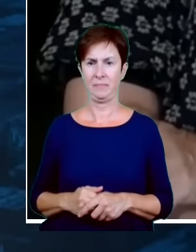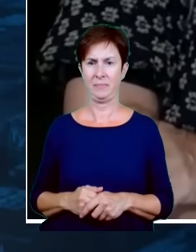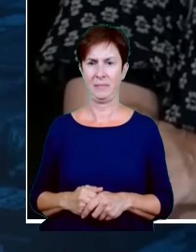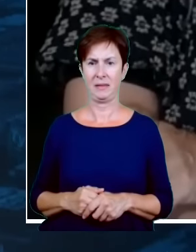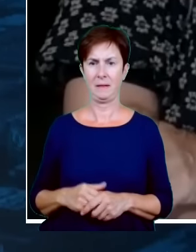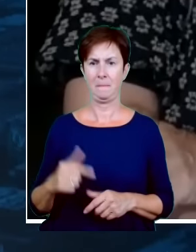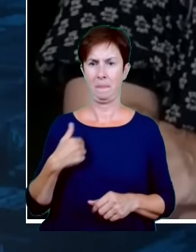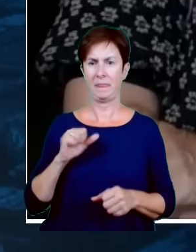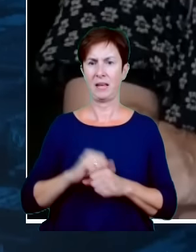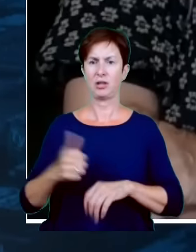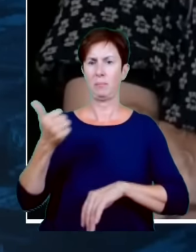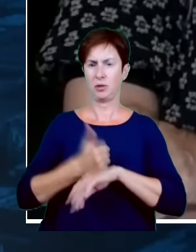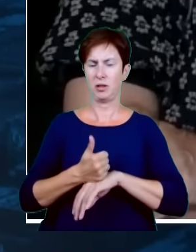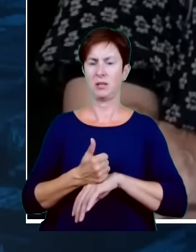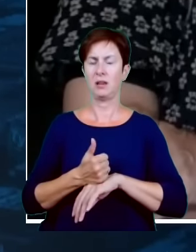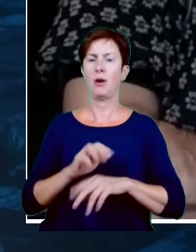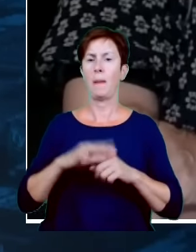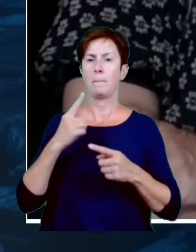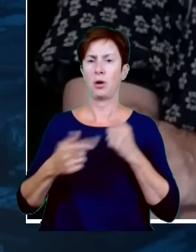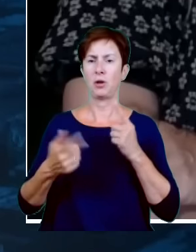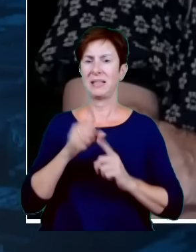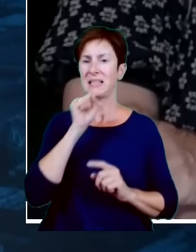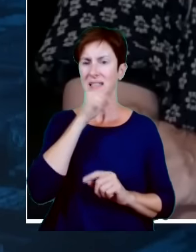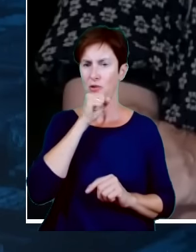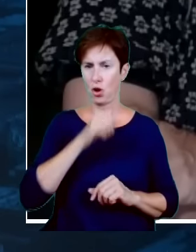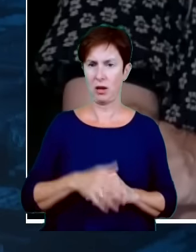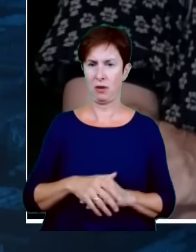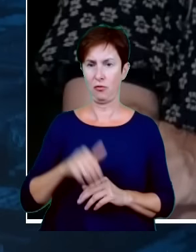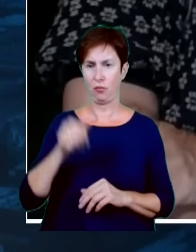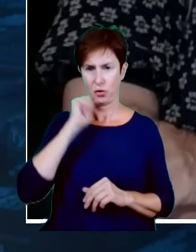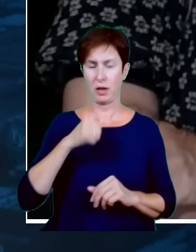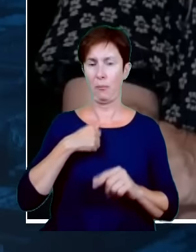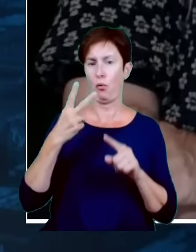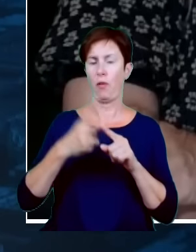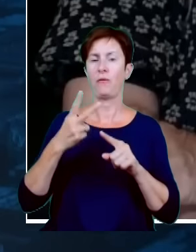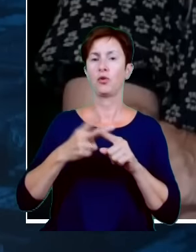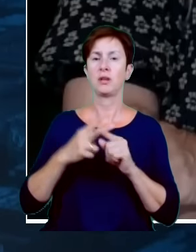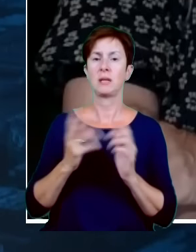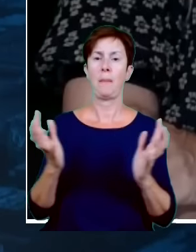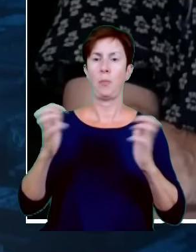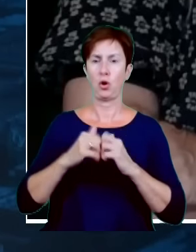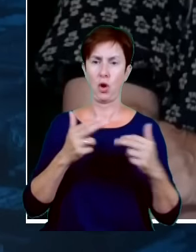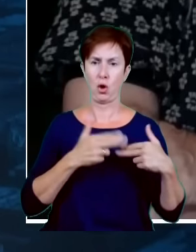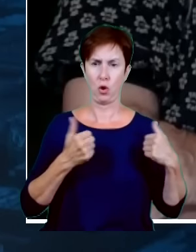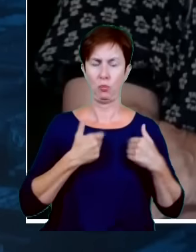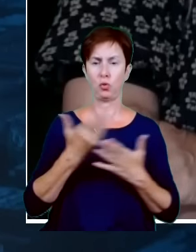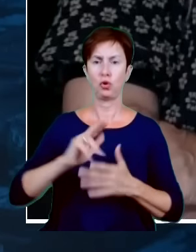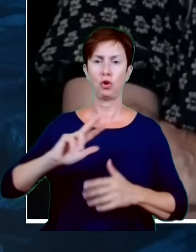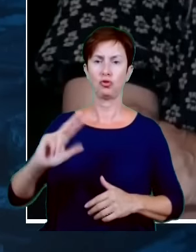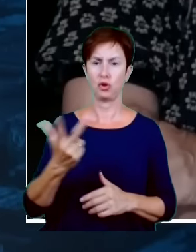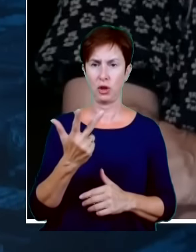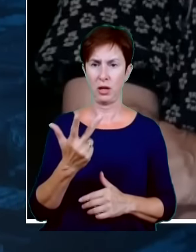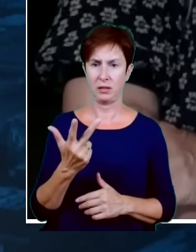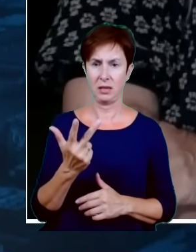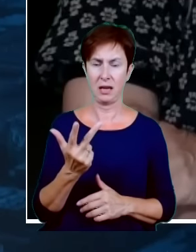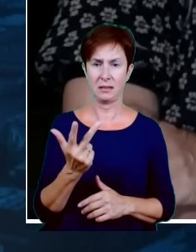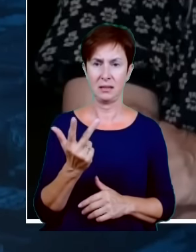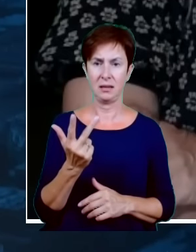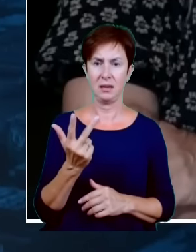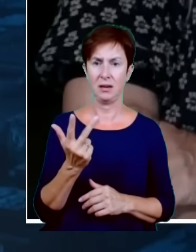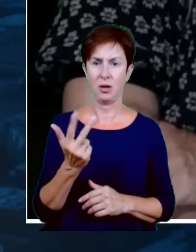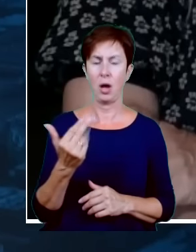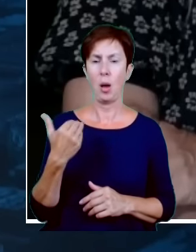sejmowej komisji polityki senioralnej i wczoraj na 20 posiedzeniu komisji po raz trzeci słownie trzeci